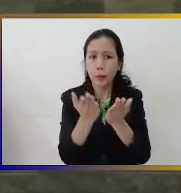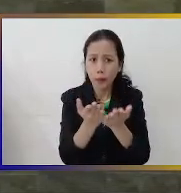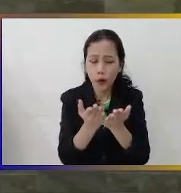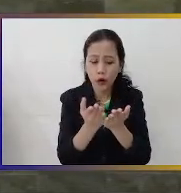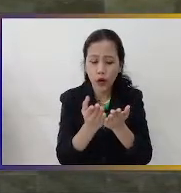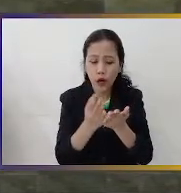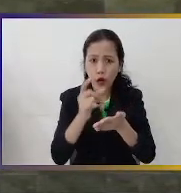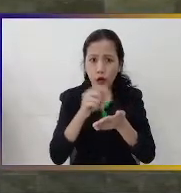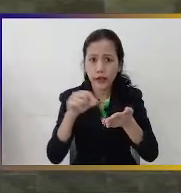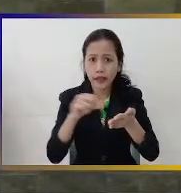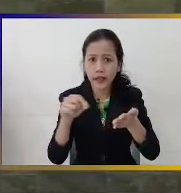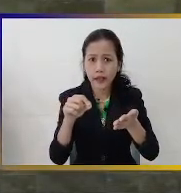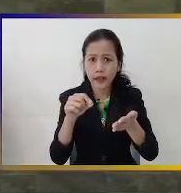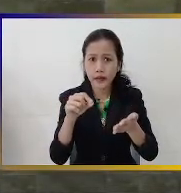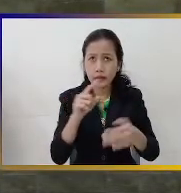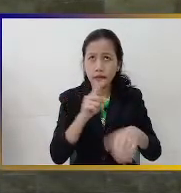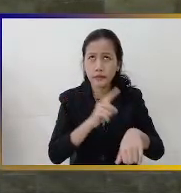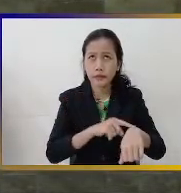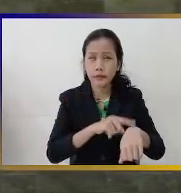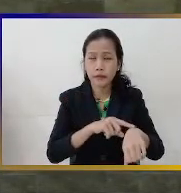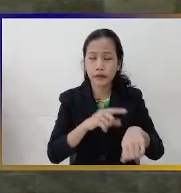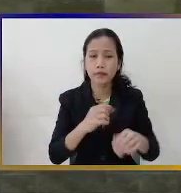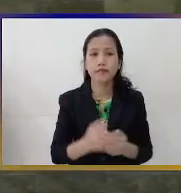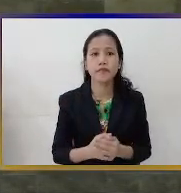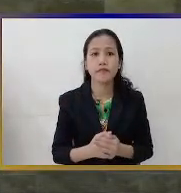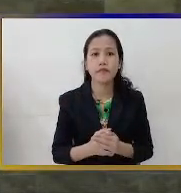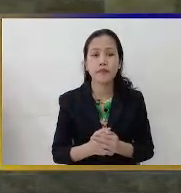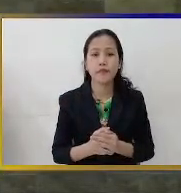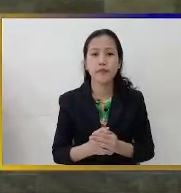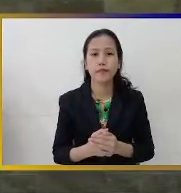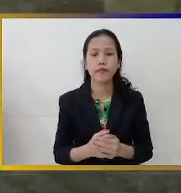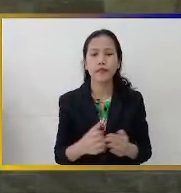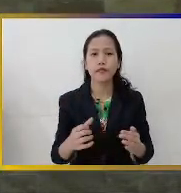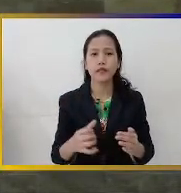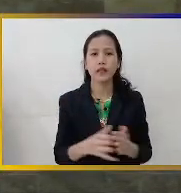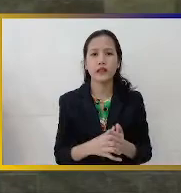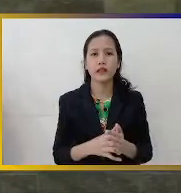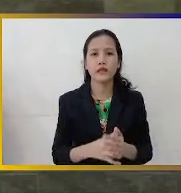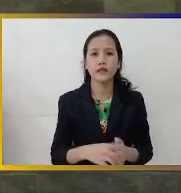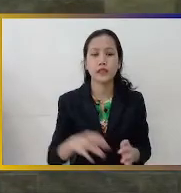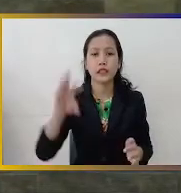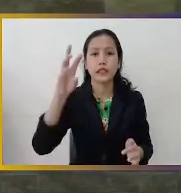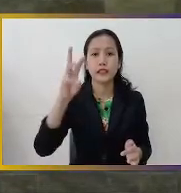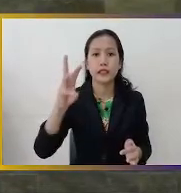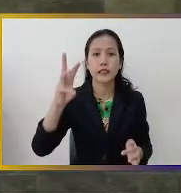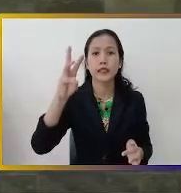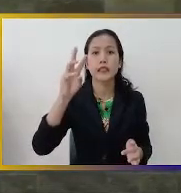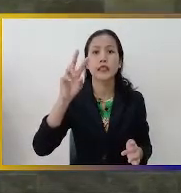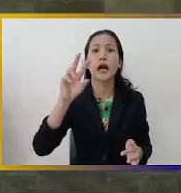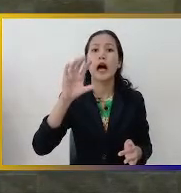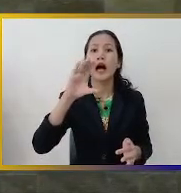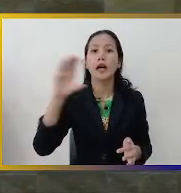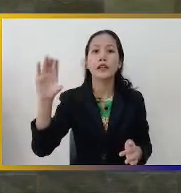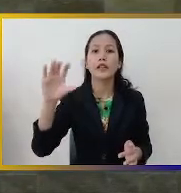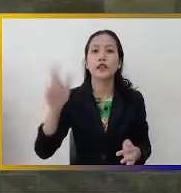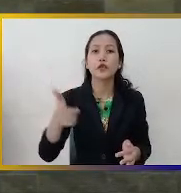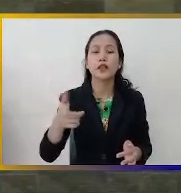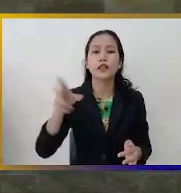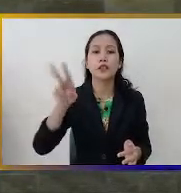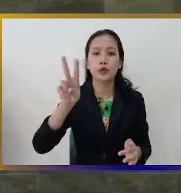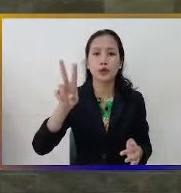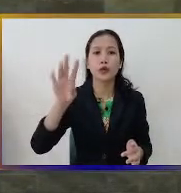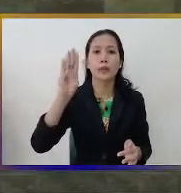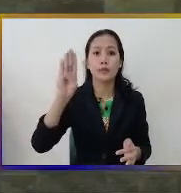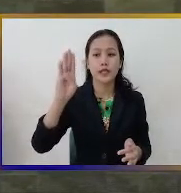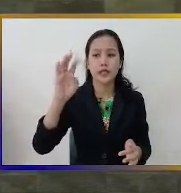saan ay sinulat po ang libro po na ito. Makikita po natin yan sa Micah